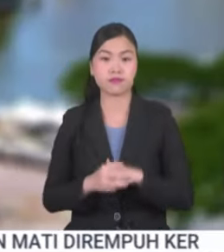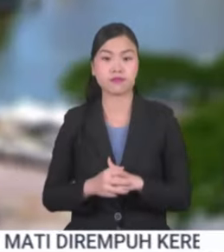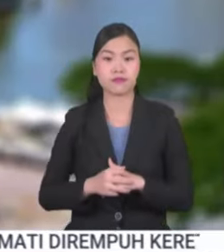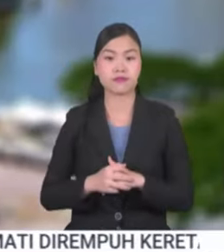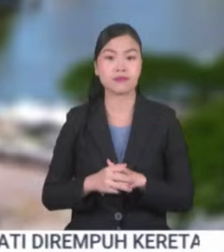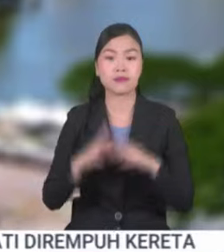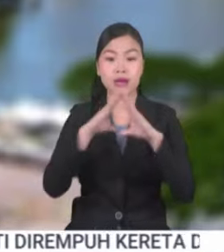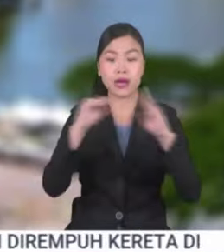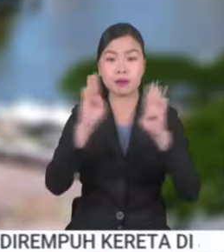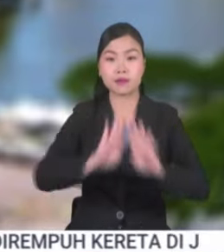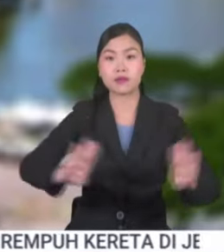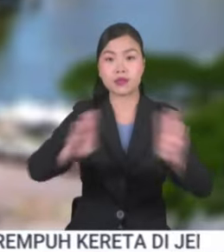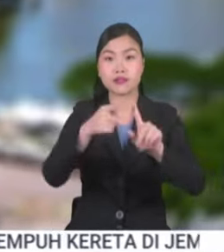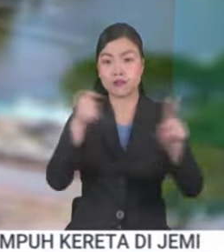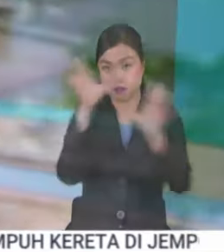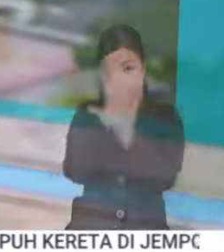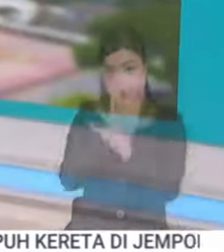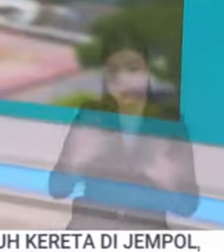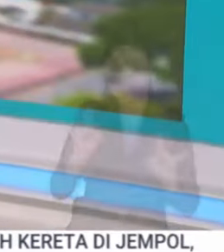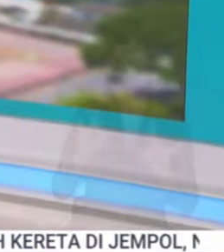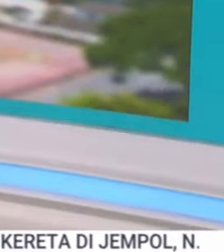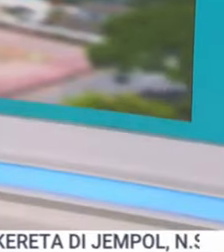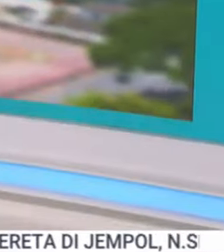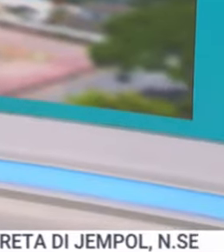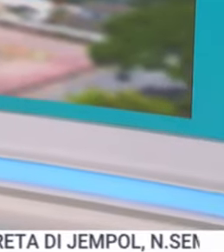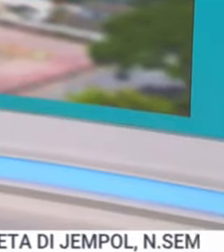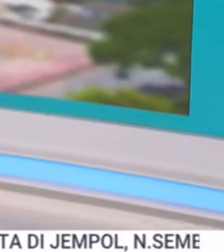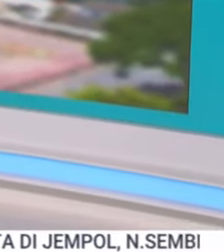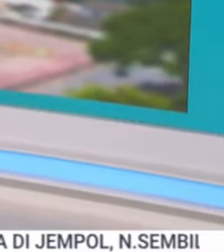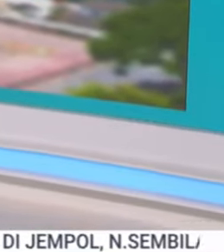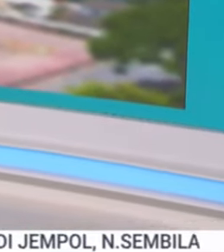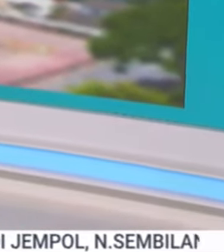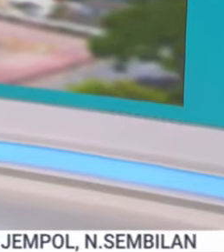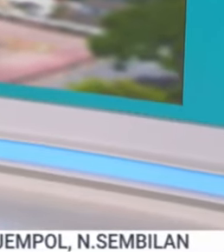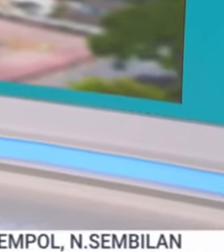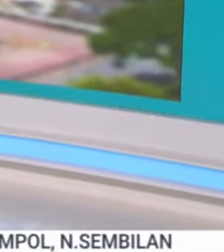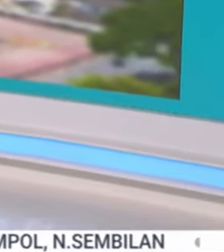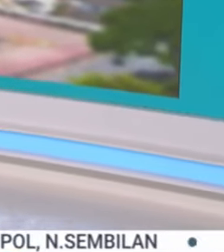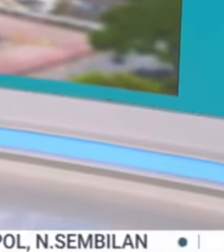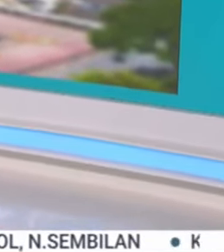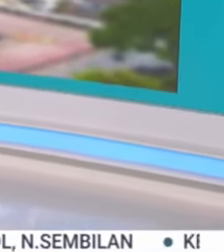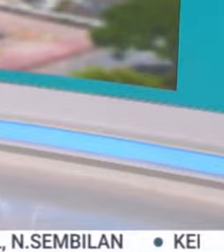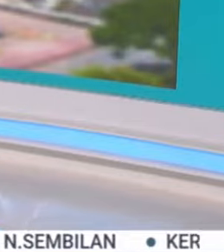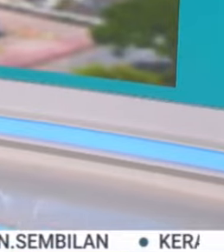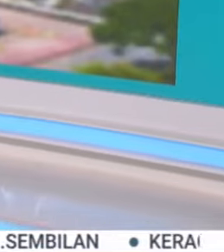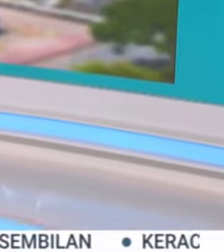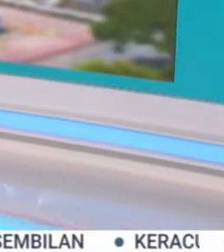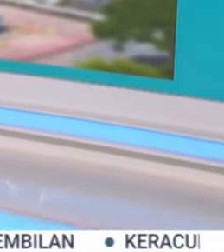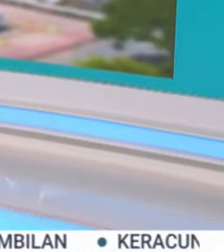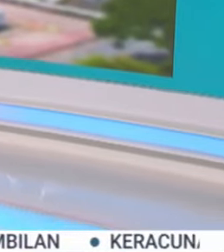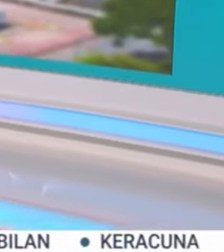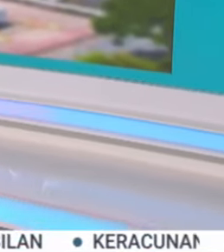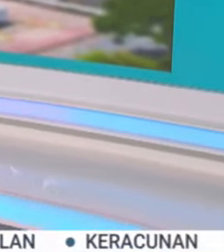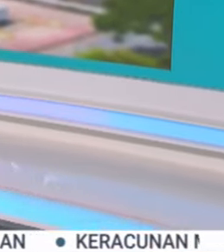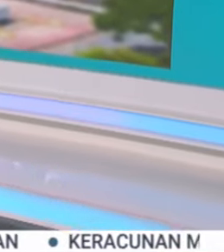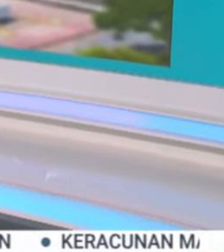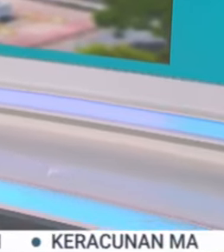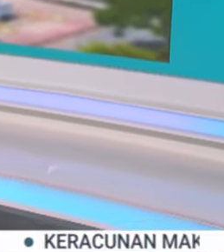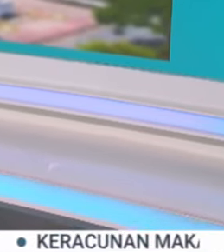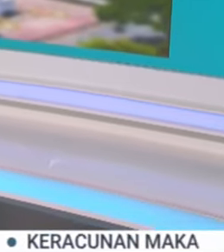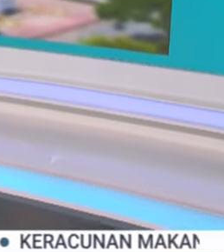Baik, perkongsian itu tadi mengakhiri berita dari Sarawak. Dari Sungai ke Segara, Palestin pasti merdeka. Kembali bersama Otto untuk